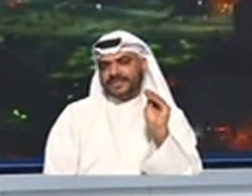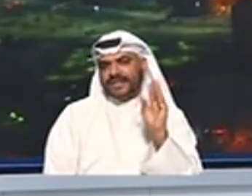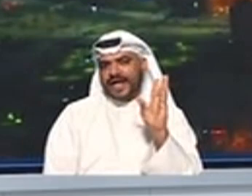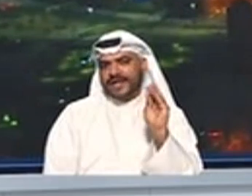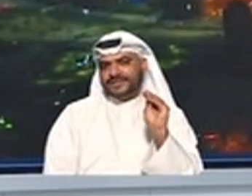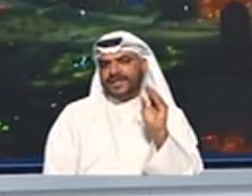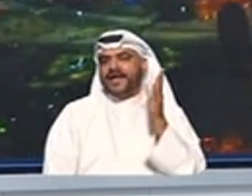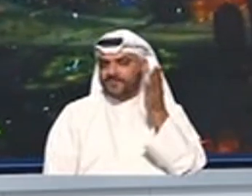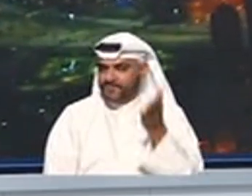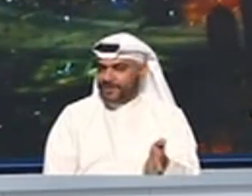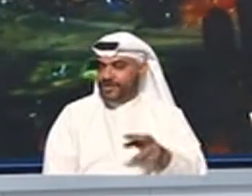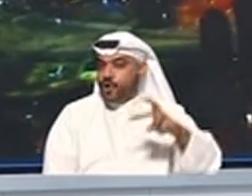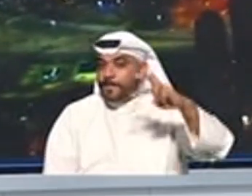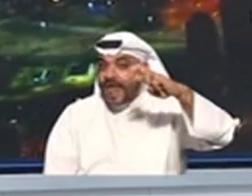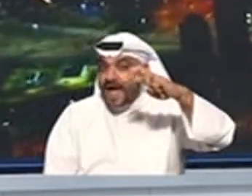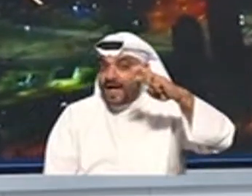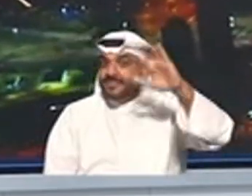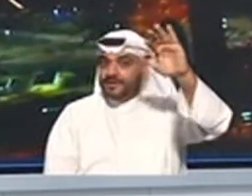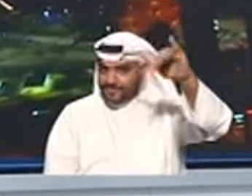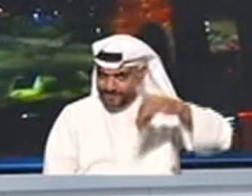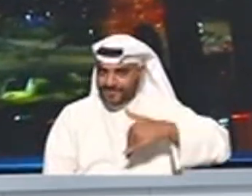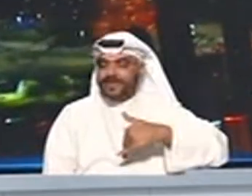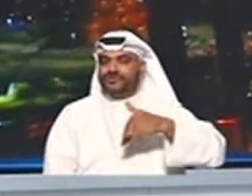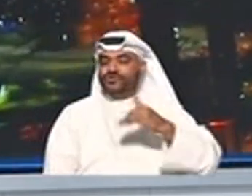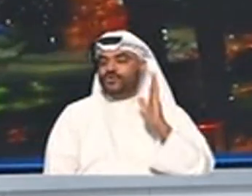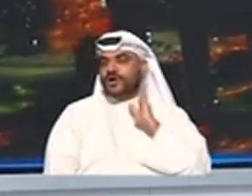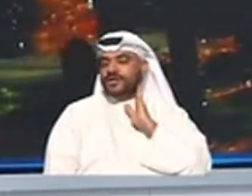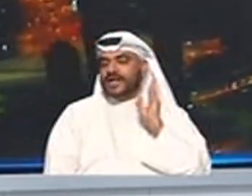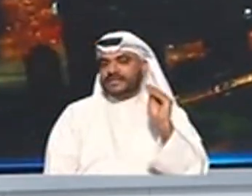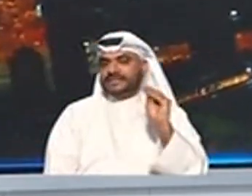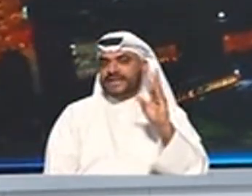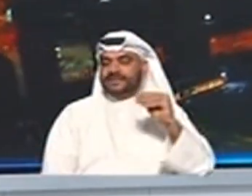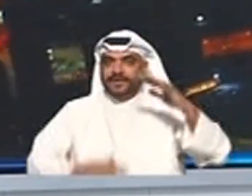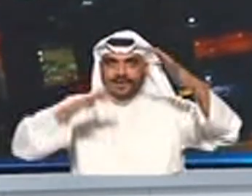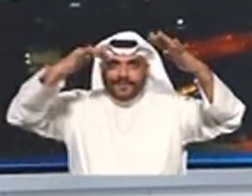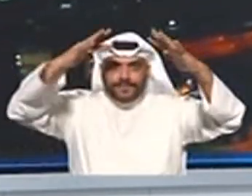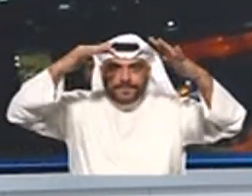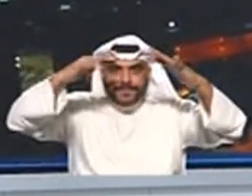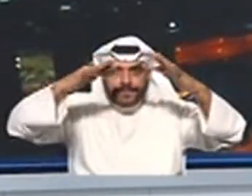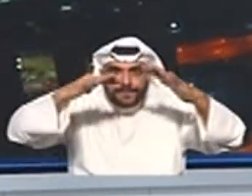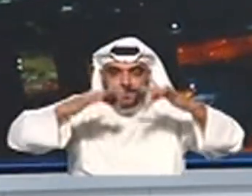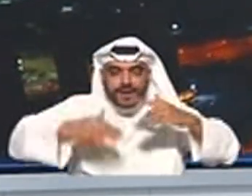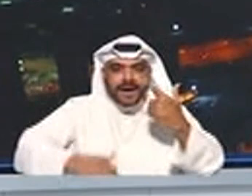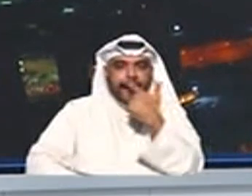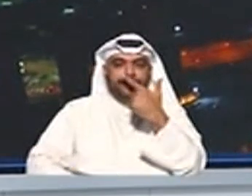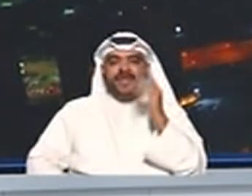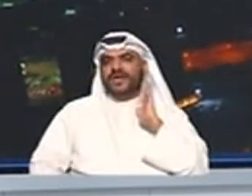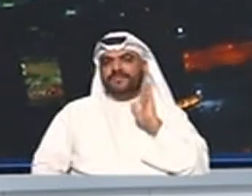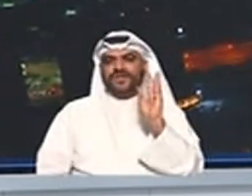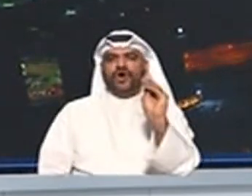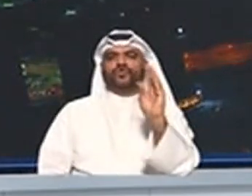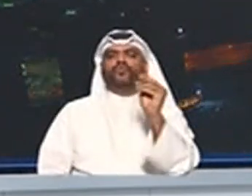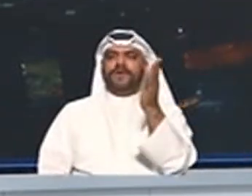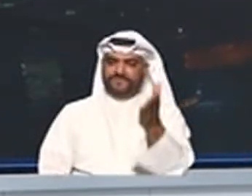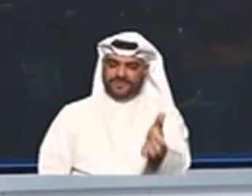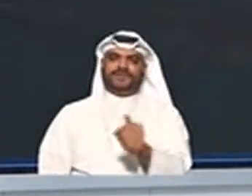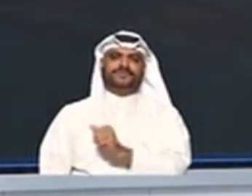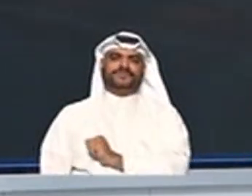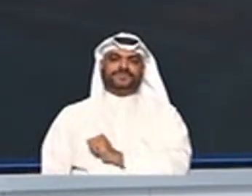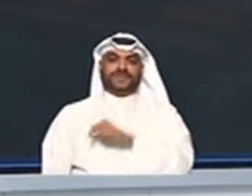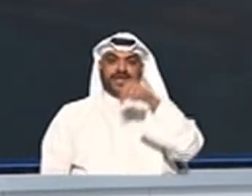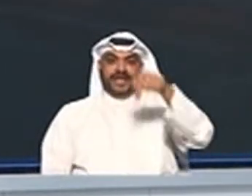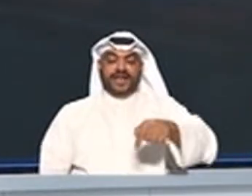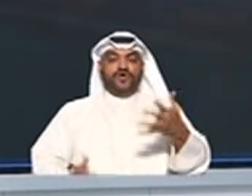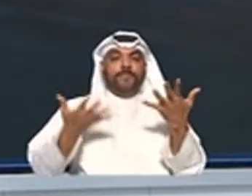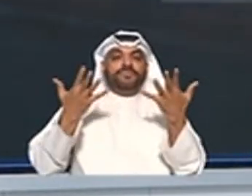يوم الاحد. الرياح راح تكون خفيفه الى معتدله السرعه بوجه عام خلال الايام القادمه، ايضا كحد اقصى الليله سرعتها تصل الى